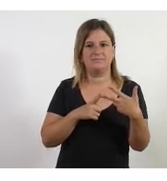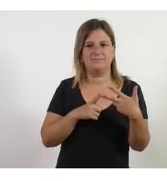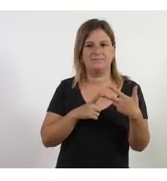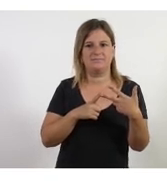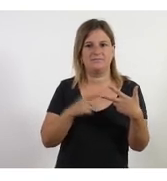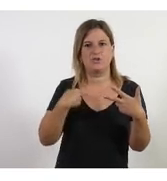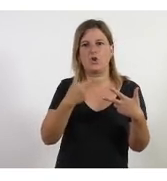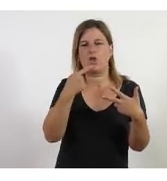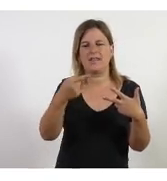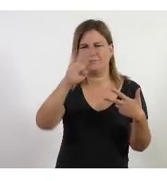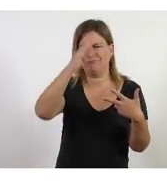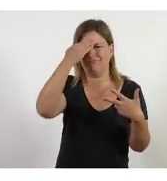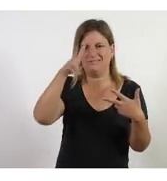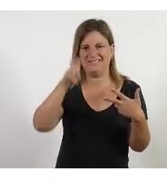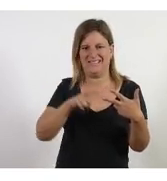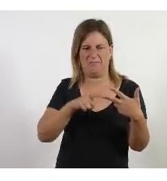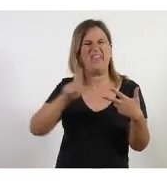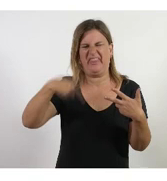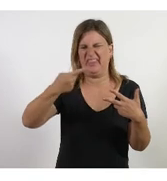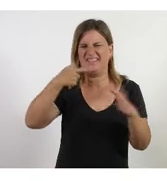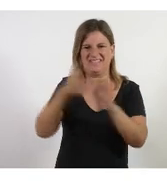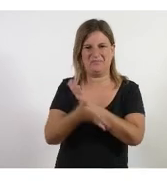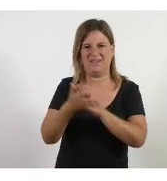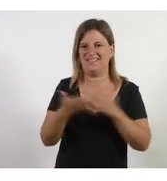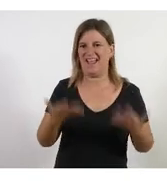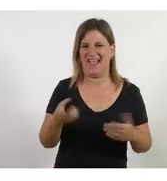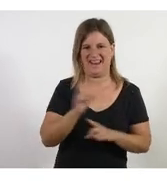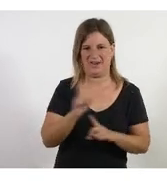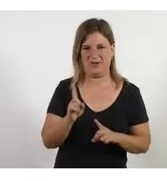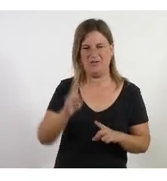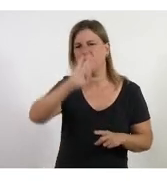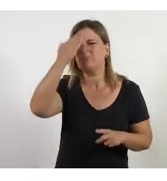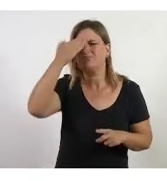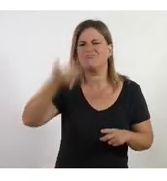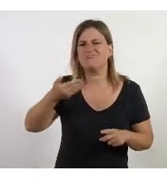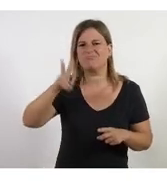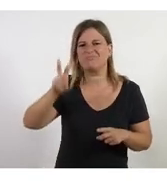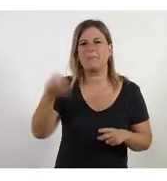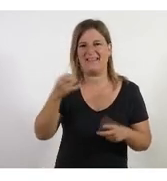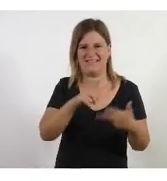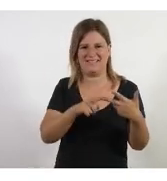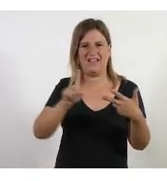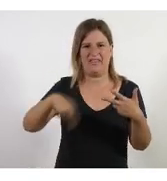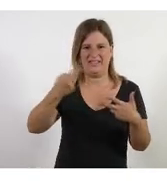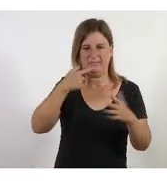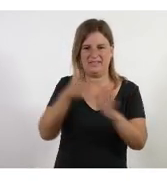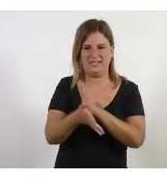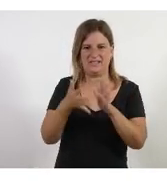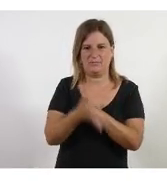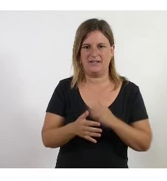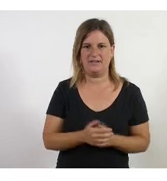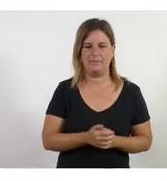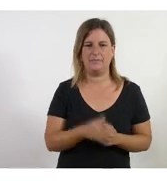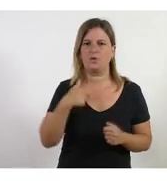dic l'element més important. I us ho deixo aquí i no us explico quin és aquest element més important. El veurem d'aquí una estoneta. Començo